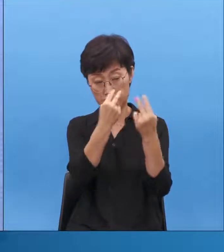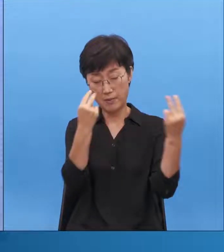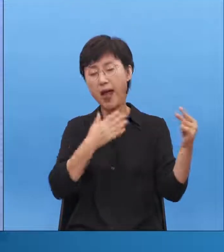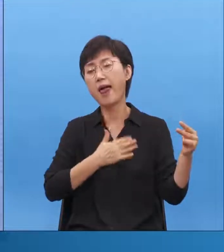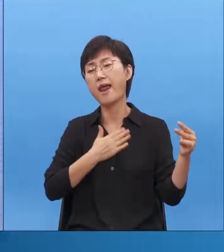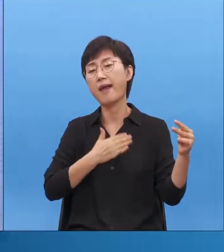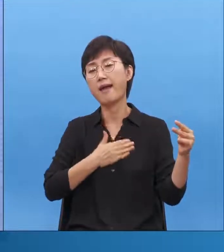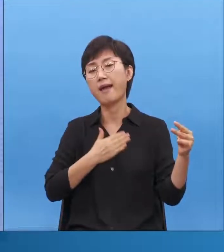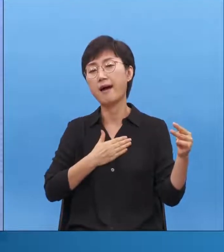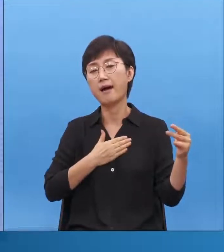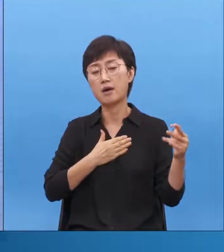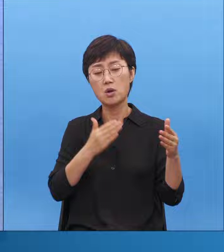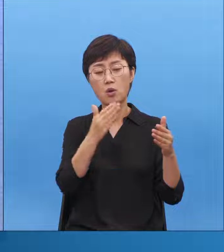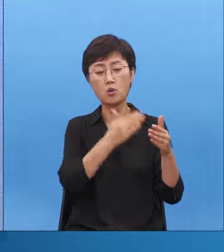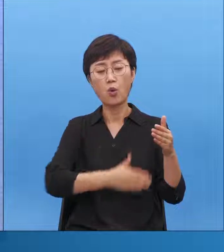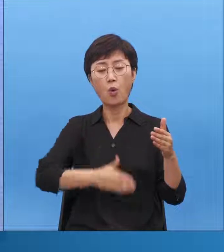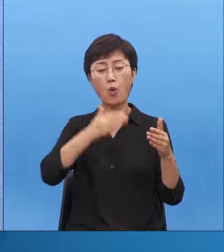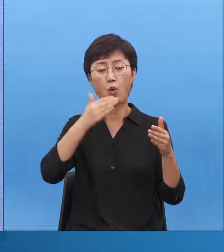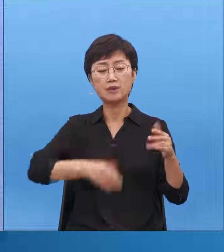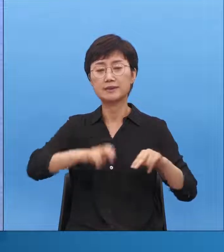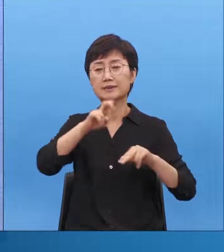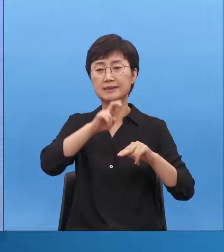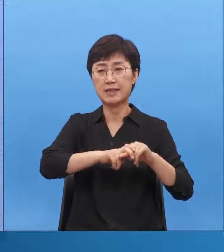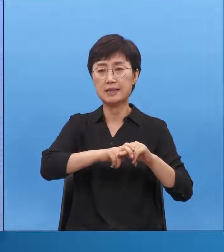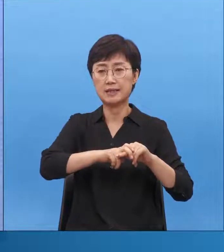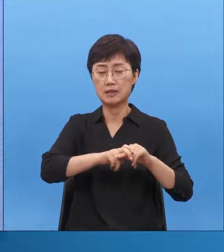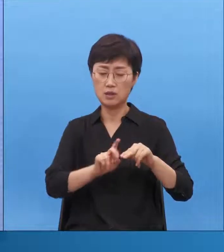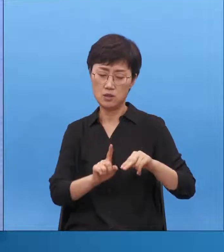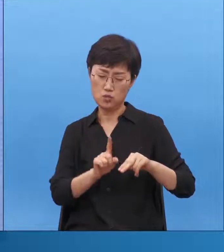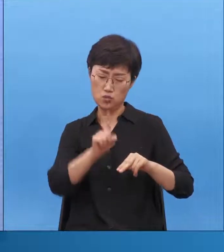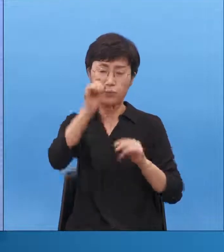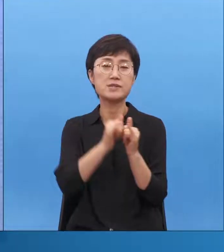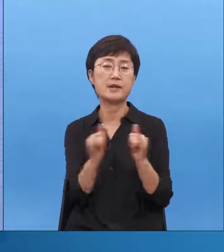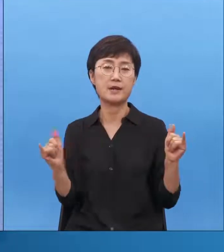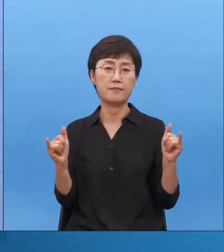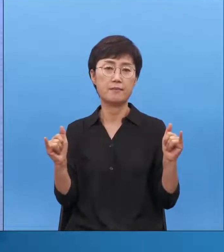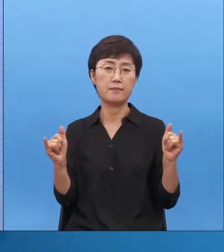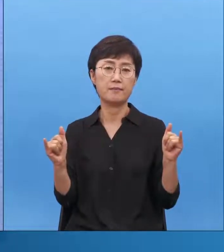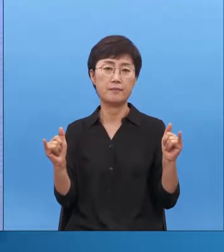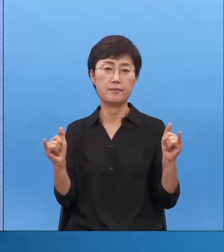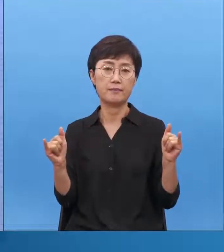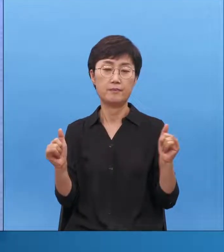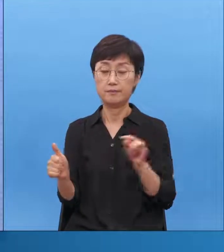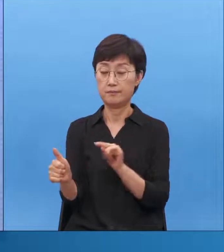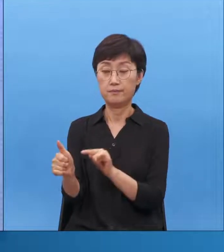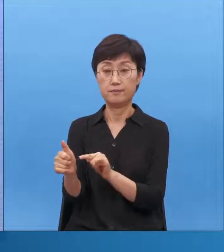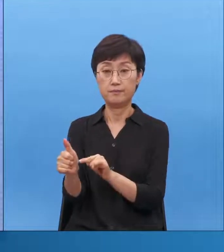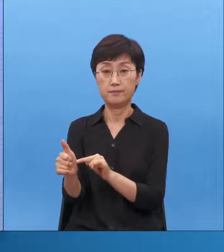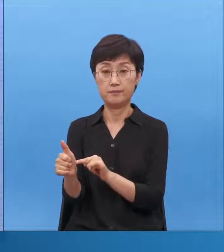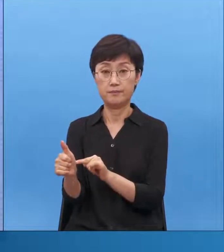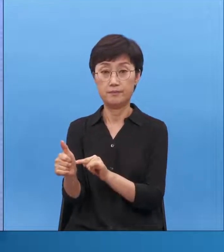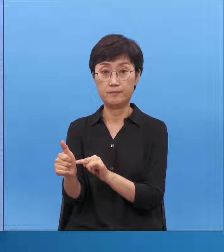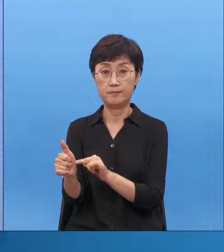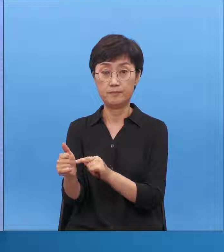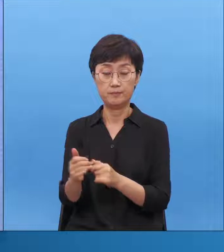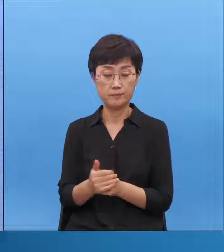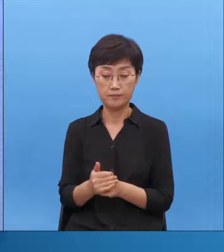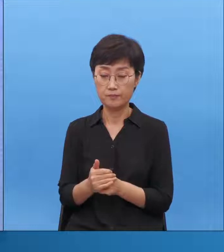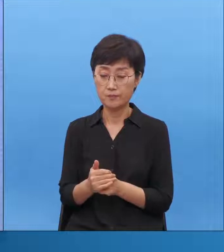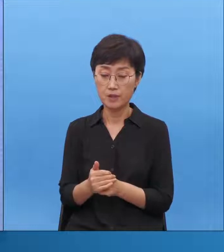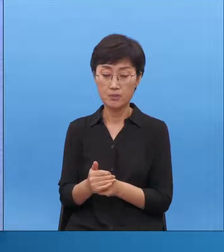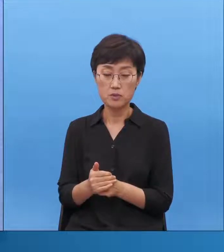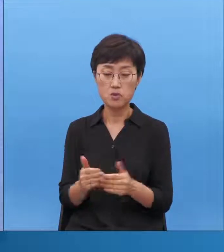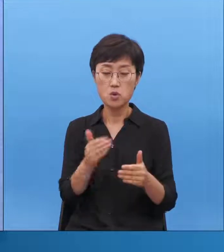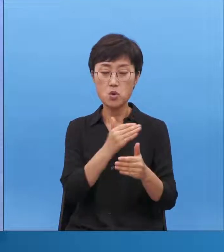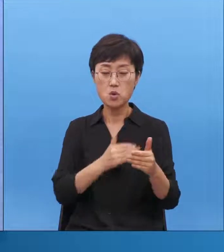representative of. 이스라엘 교회의 대표라니까요. He was a representative of the Israelites church. 이 사람이 이 공회원 이 말은 뜻은 울타리란